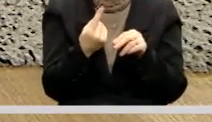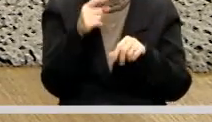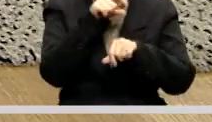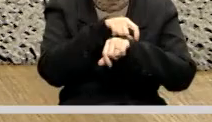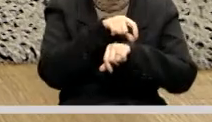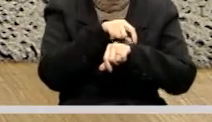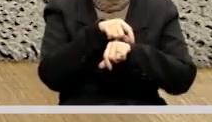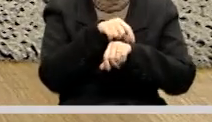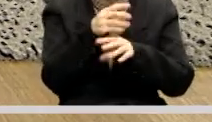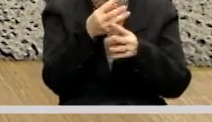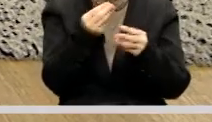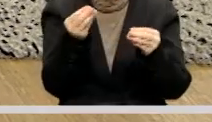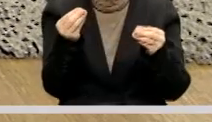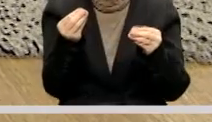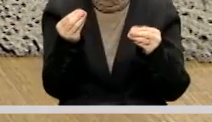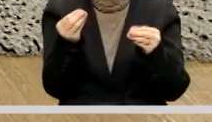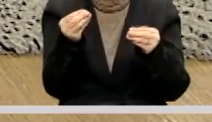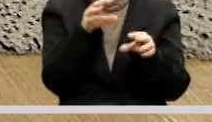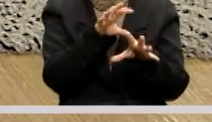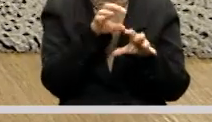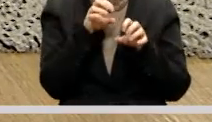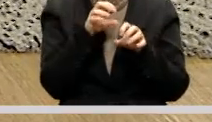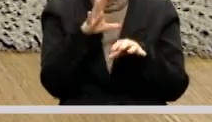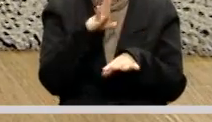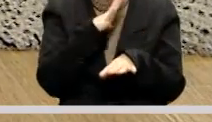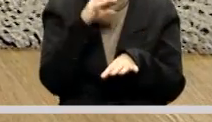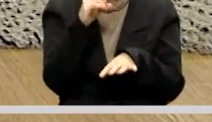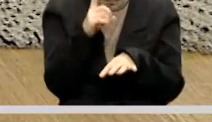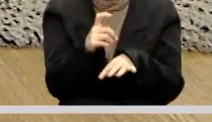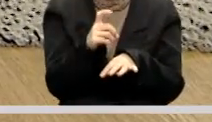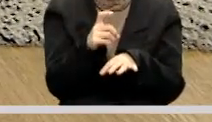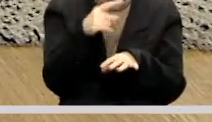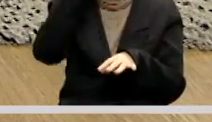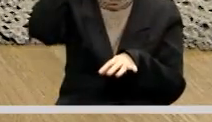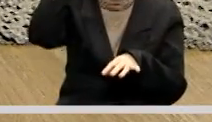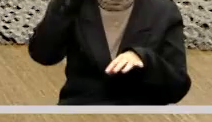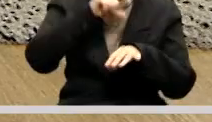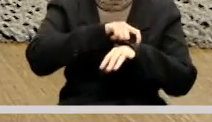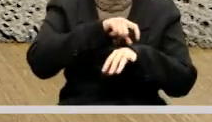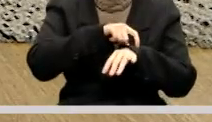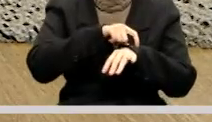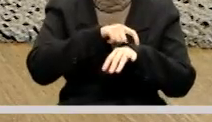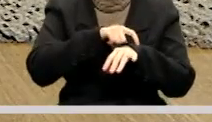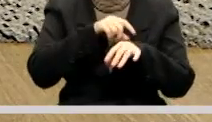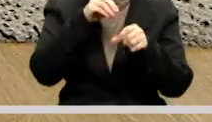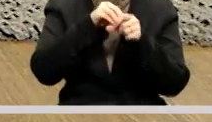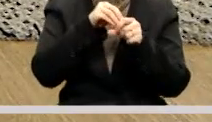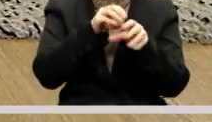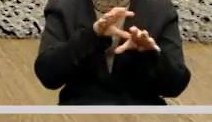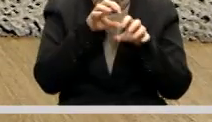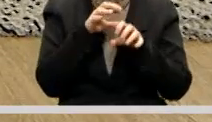hastalıklarımızla çokça kesişen bir şey mi? Yoksa tetikleyen bir şey mi? Yoksa belli hastalıklarda daha fazla etkisini görüyoruz diyebilir miyiz?